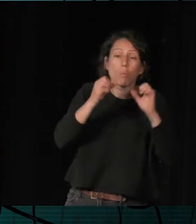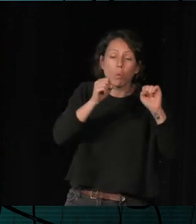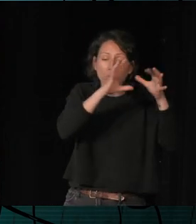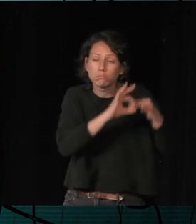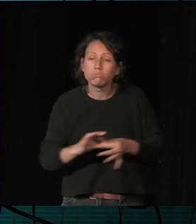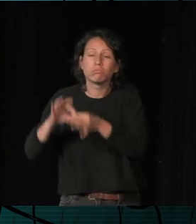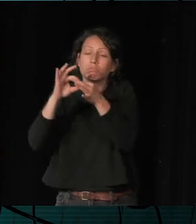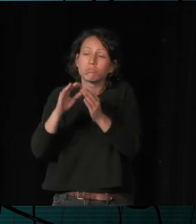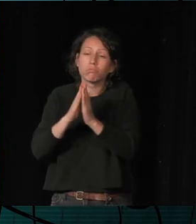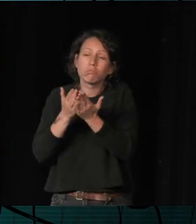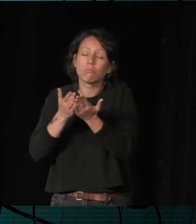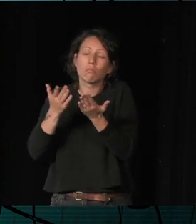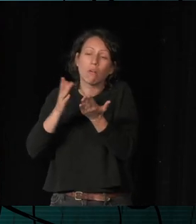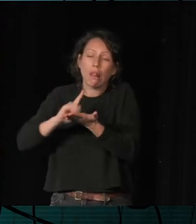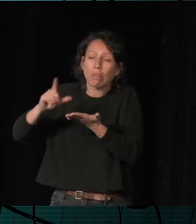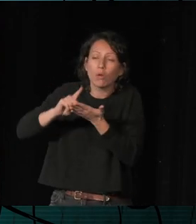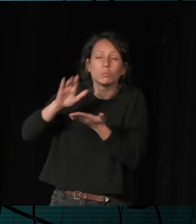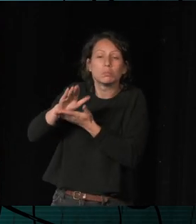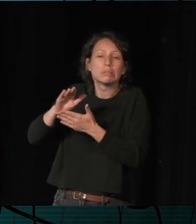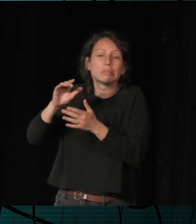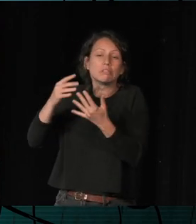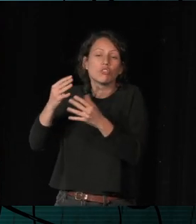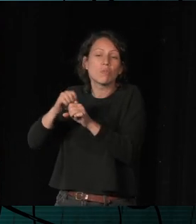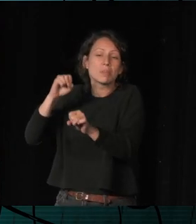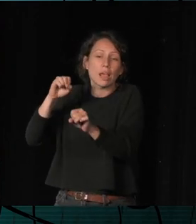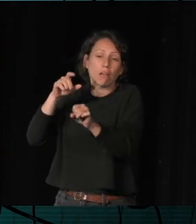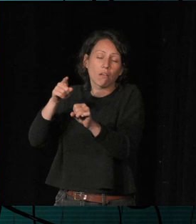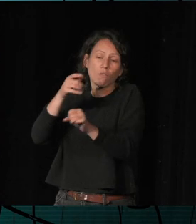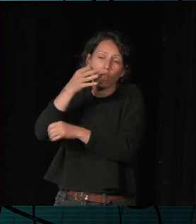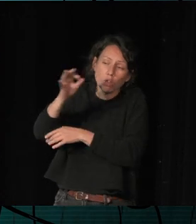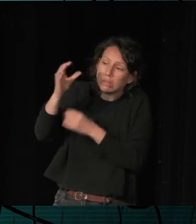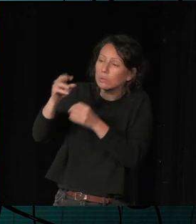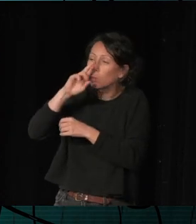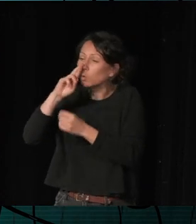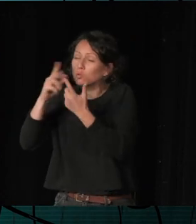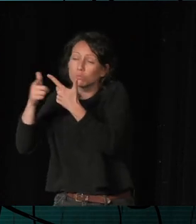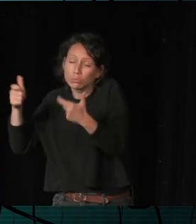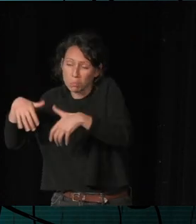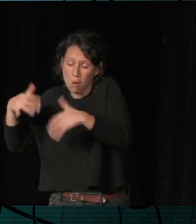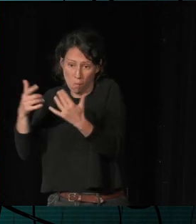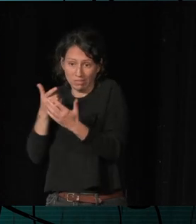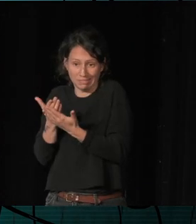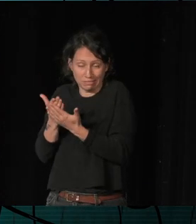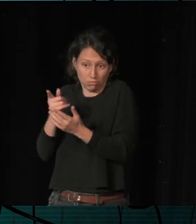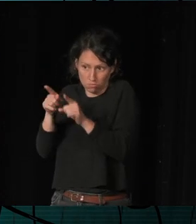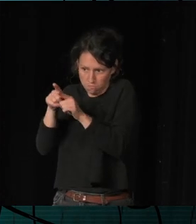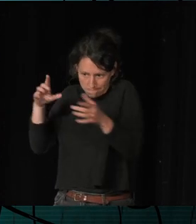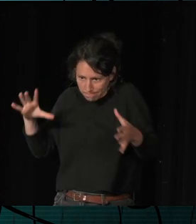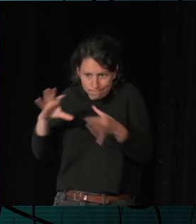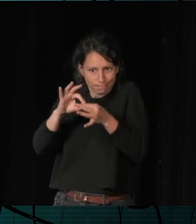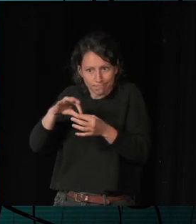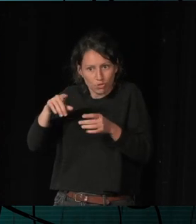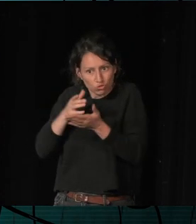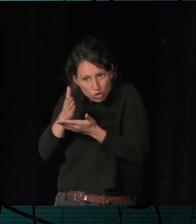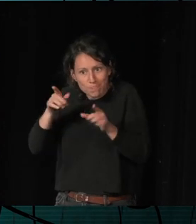siècle, française, russe, tout ce que tu veux, et on voit que cette définition-là, elle tient. Donc, je pense qu'un personnage, il se définit surtout par ce qu'il veut et ce